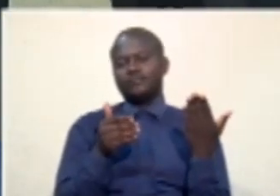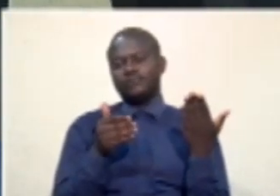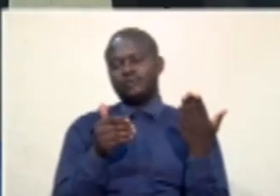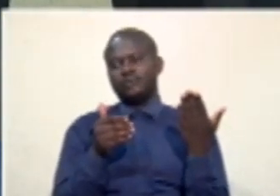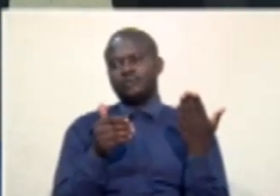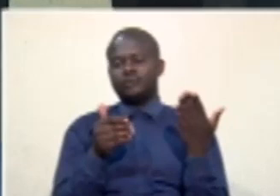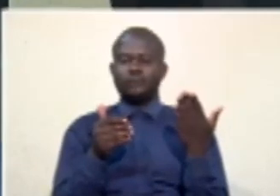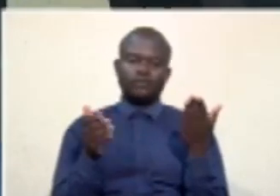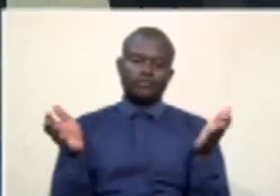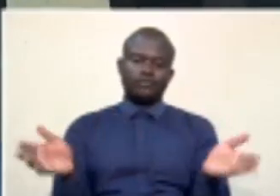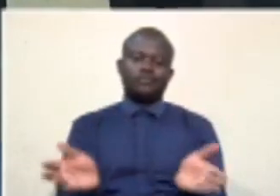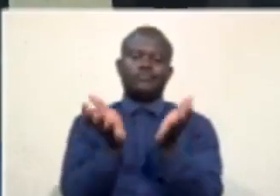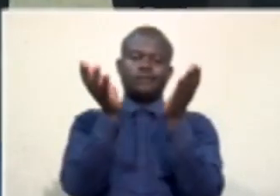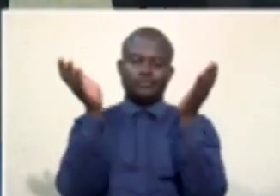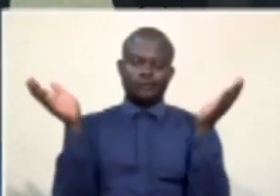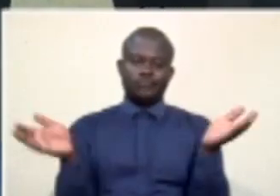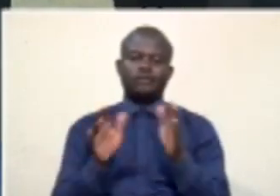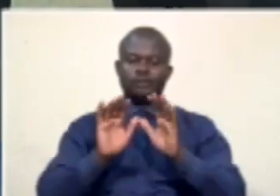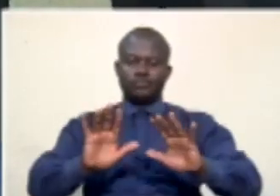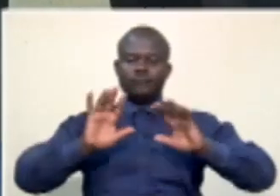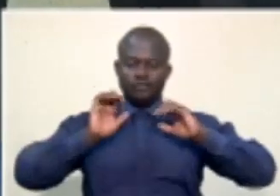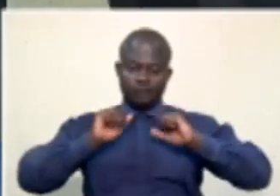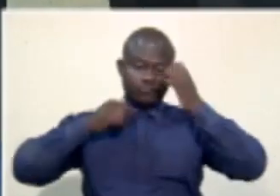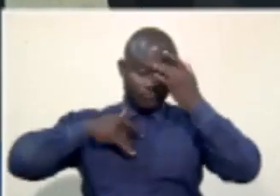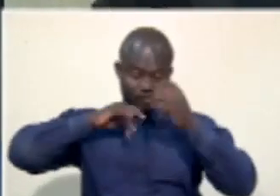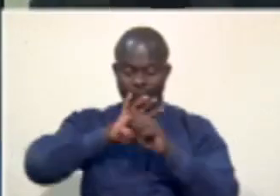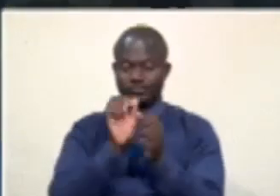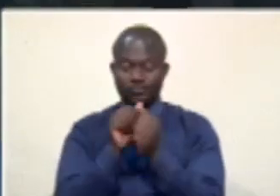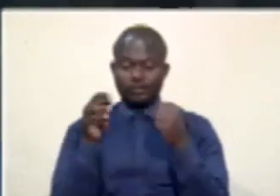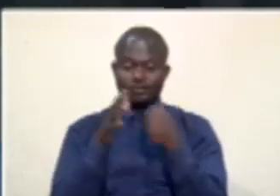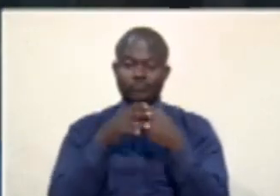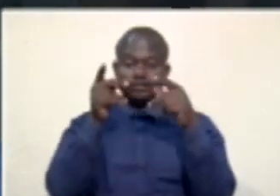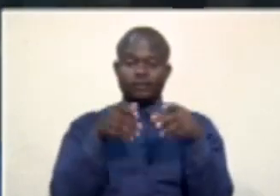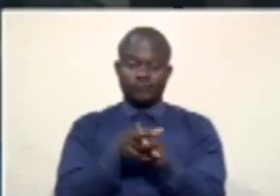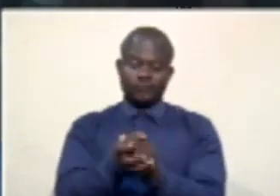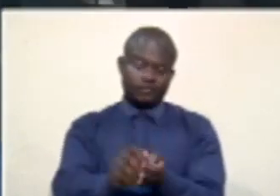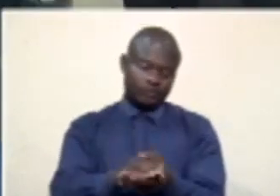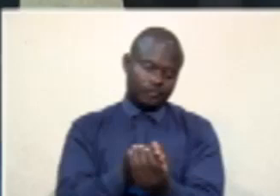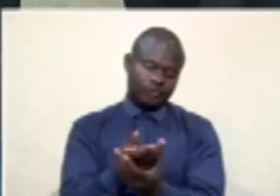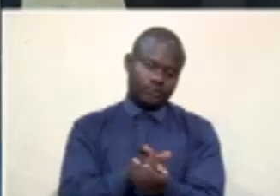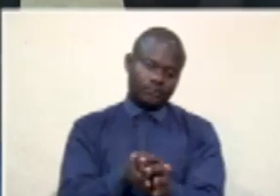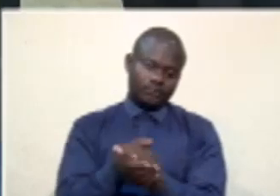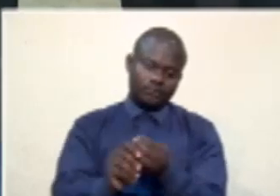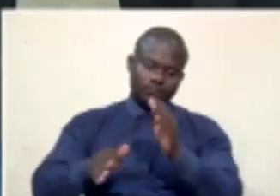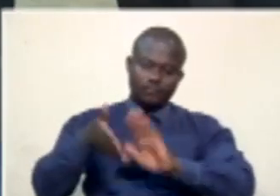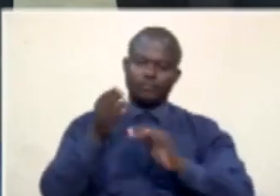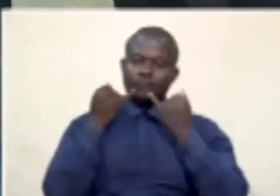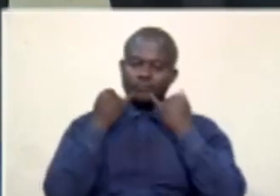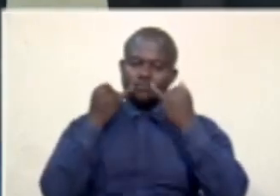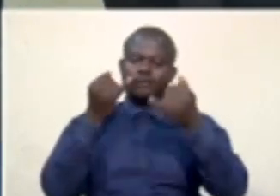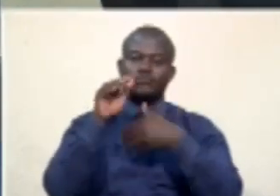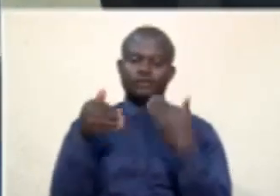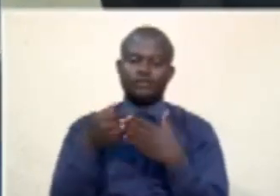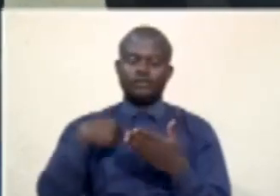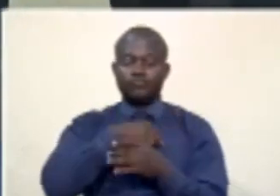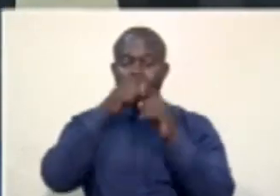ibyuma bikangurira abantu kwirinda covid yabageze ahantu hari ubukarabiro kigahita kimubwira atiriwe akandaho cyangwa agira ikindi